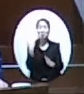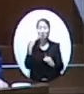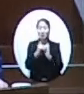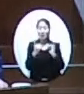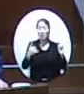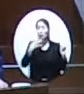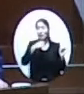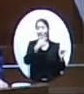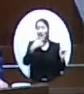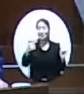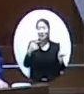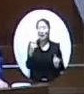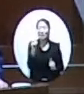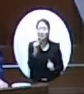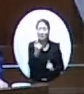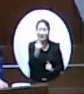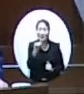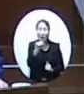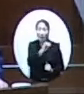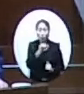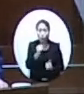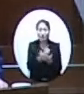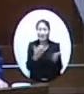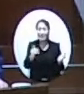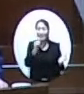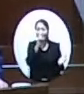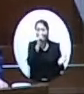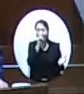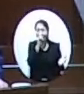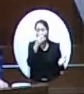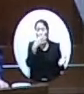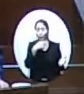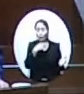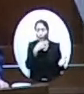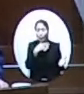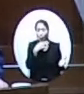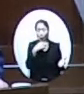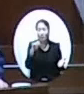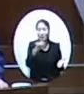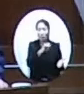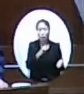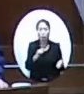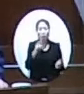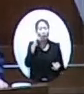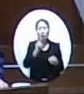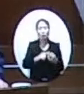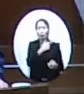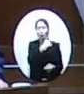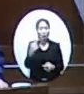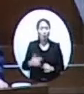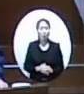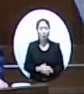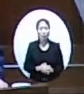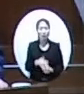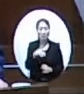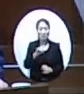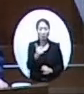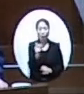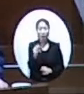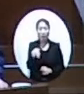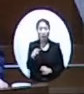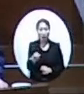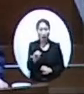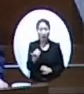이로운 미생물을 배양한 친환경 유형 미생물이 각광받고 있습니다. 친환경 미생물로 알려진